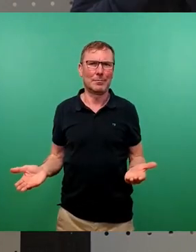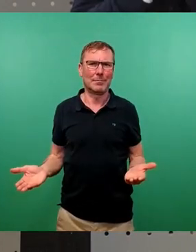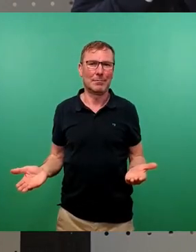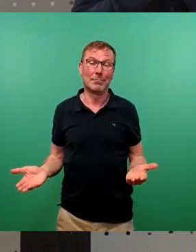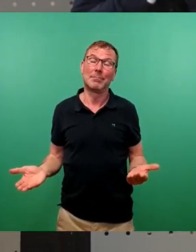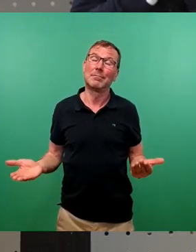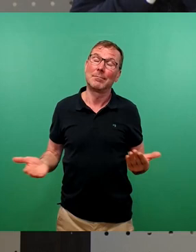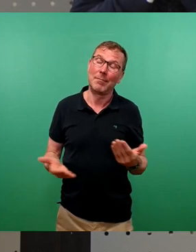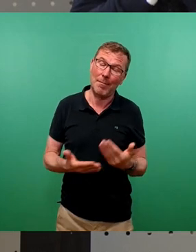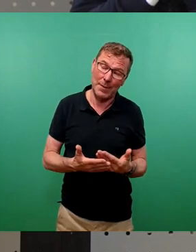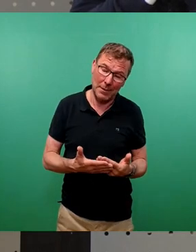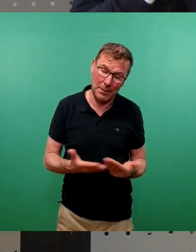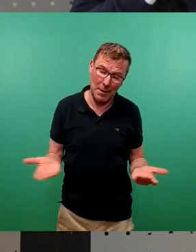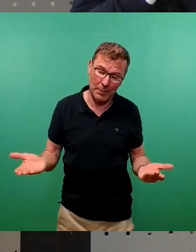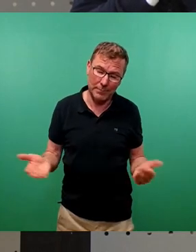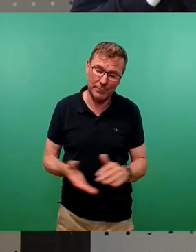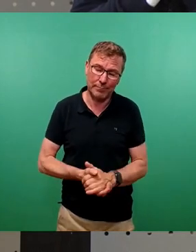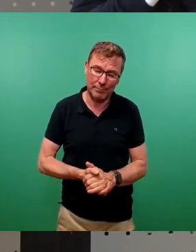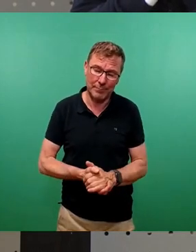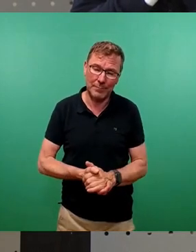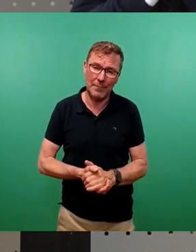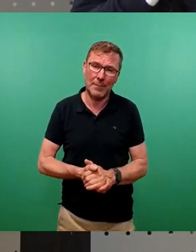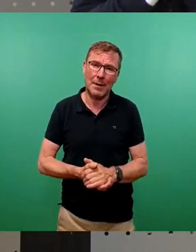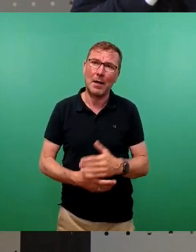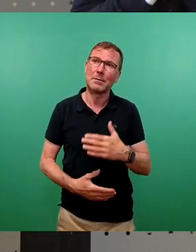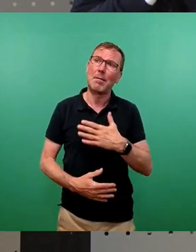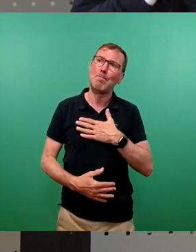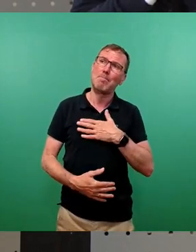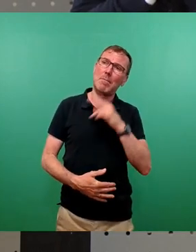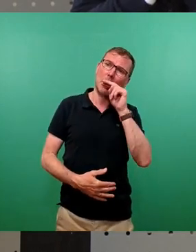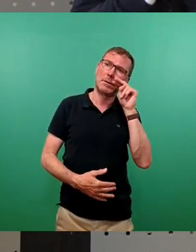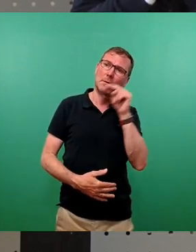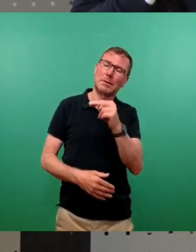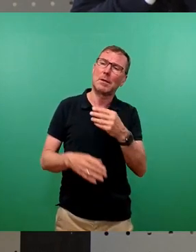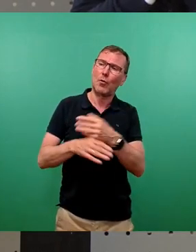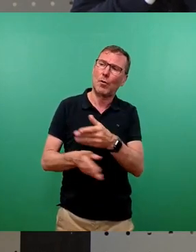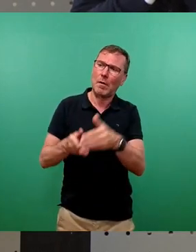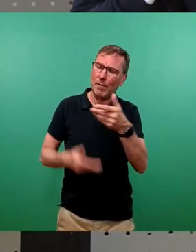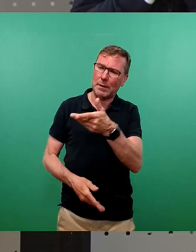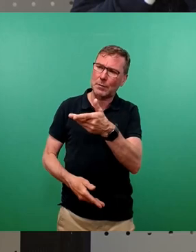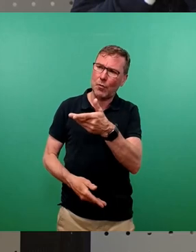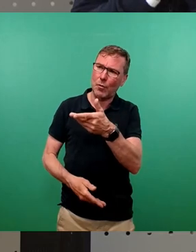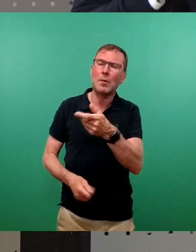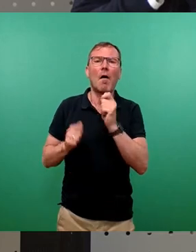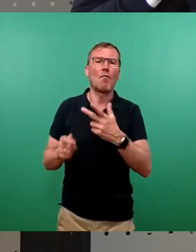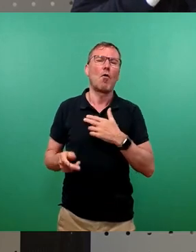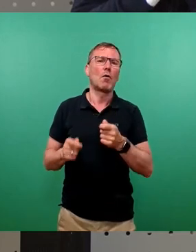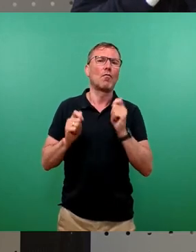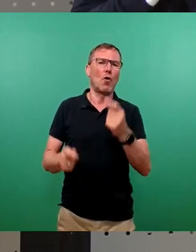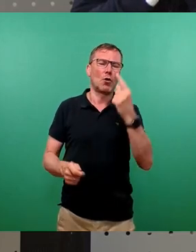Deswegen hat aus meiner Sicht die grüne Fraktion eindeutig das Vorschlagsrecht. Und